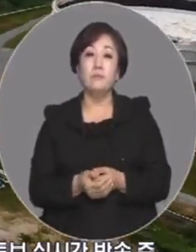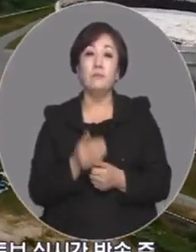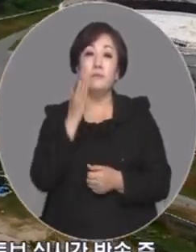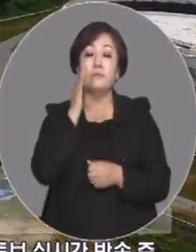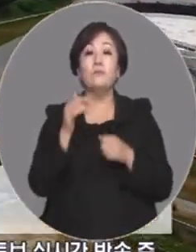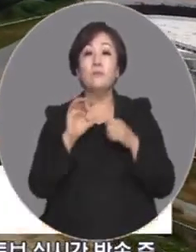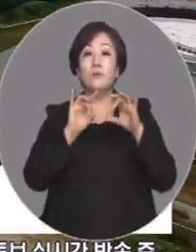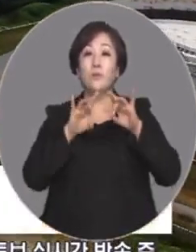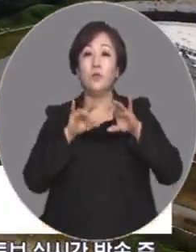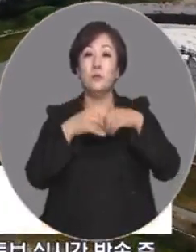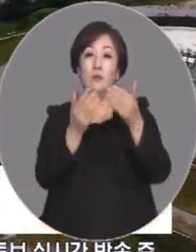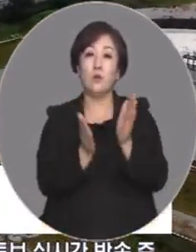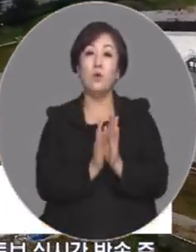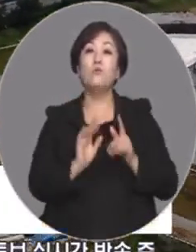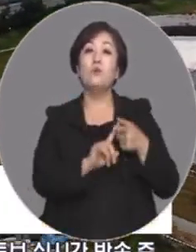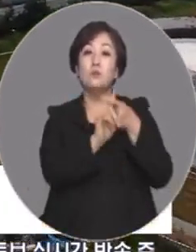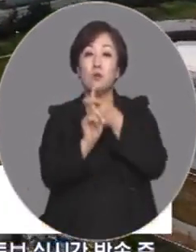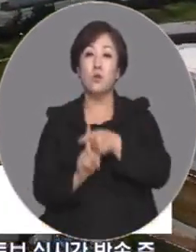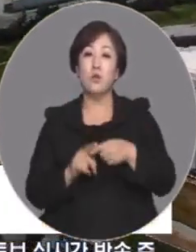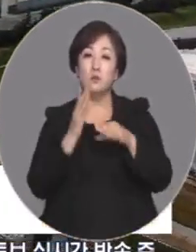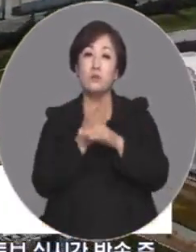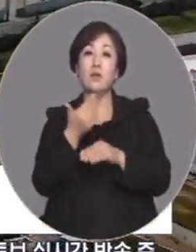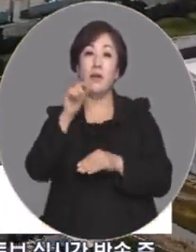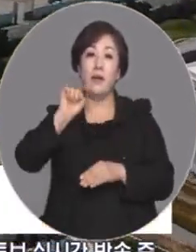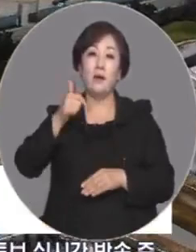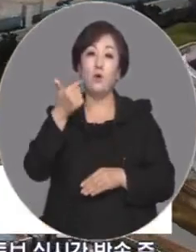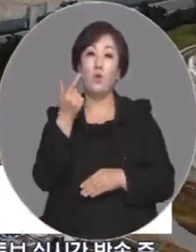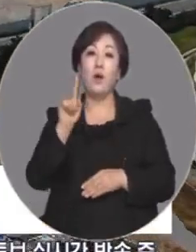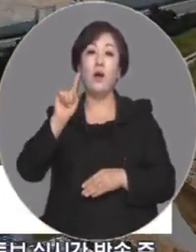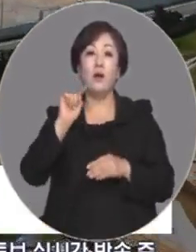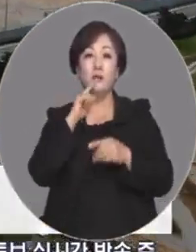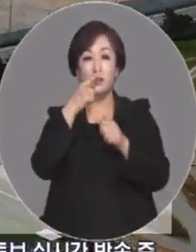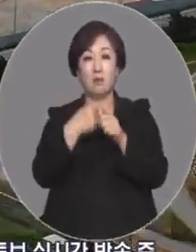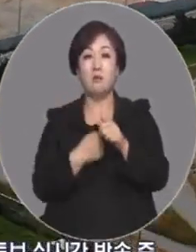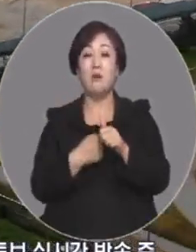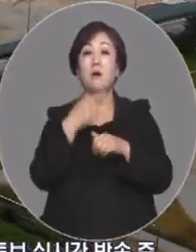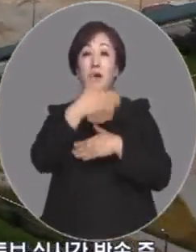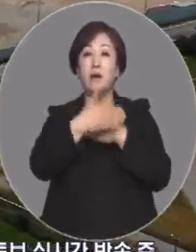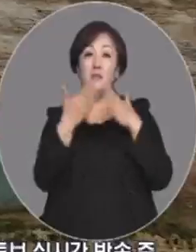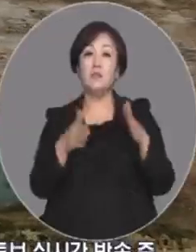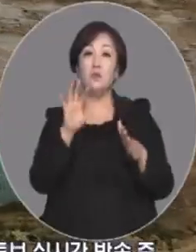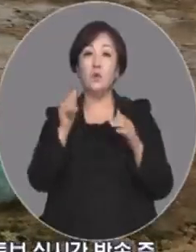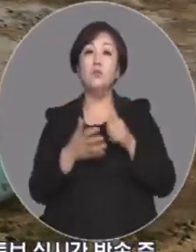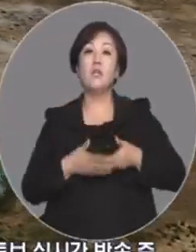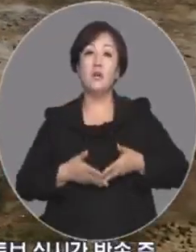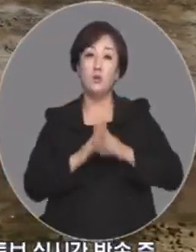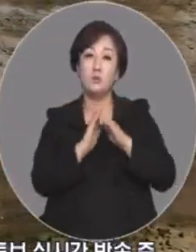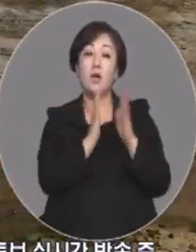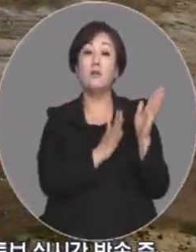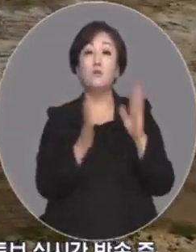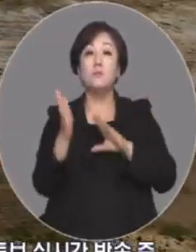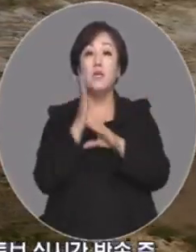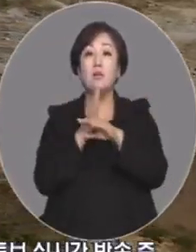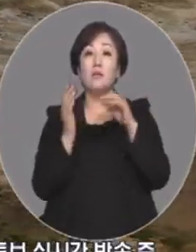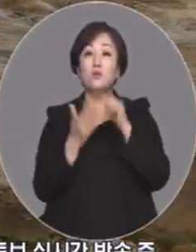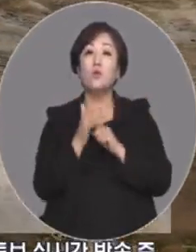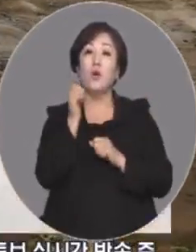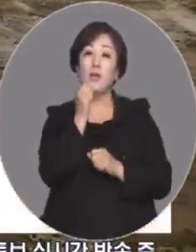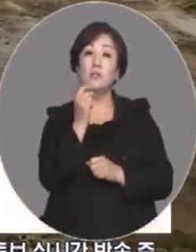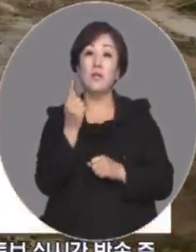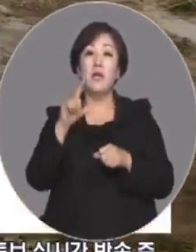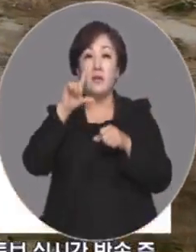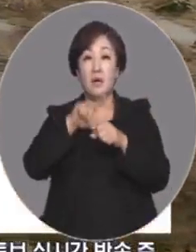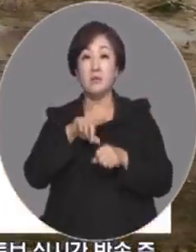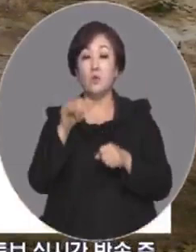울산 에너지 허브 조성 사업의 핵심인 액화천연가스를 저장하는 터미널 공사가 한창입니다. SK가스는